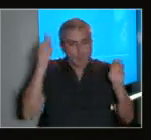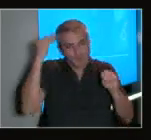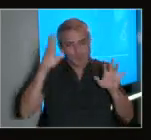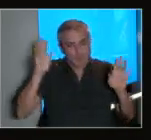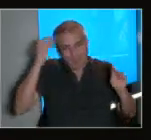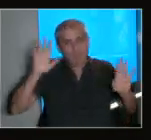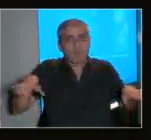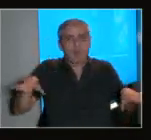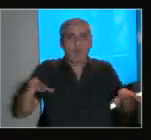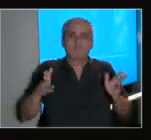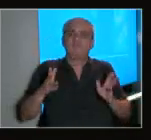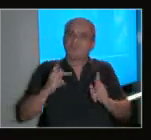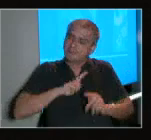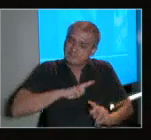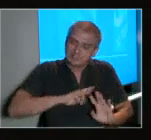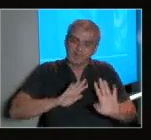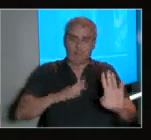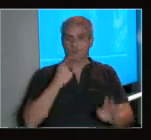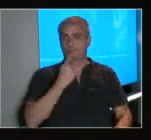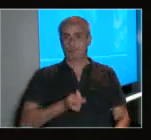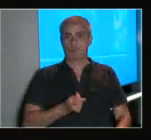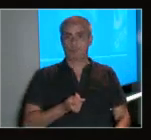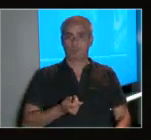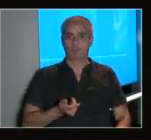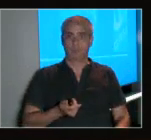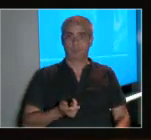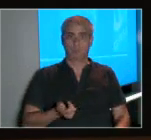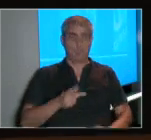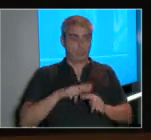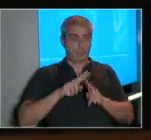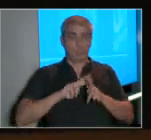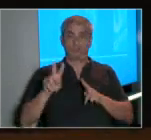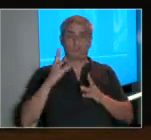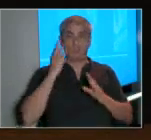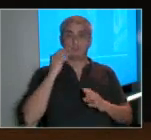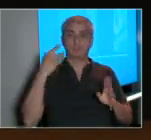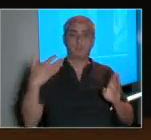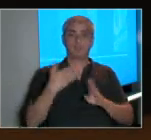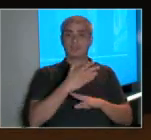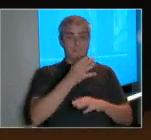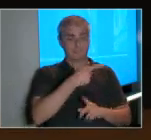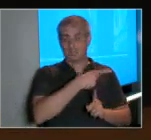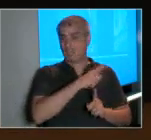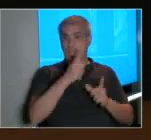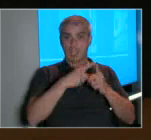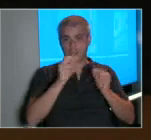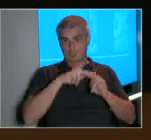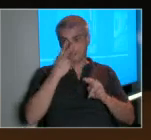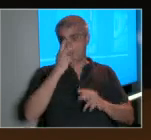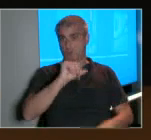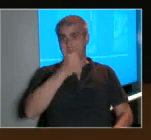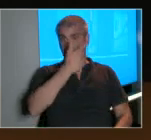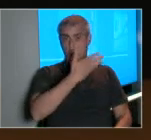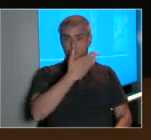ללמוד לעוף, תהיו סבלניים, אמרו לי. כעבור חודשיים ערפאת נכנס מסיני לעזה לאחר ביקורו